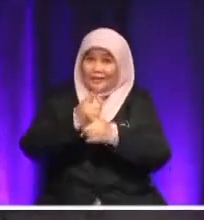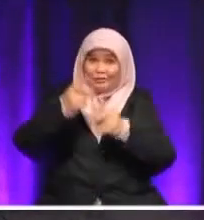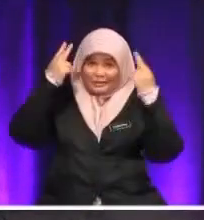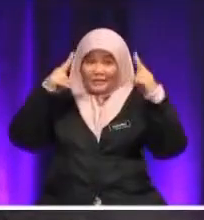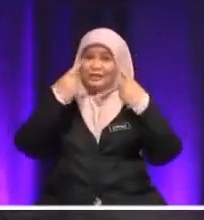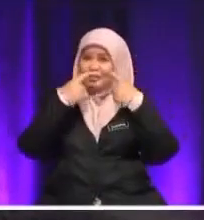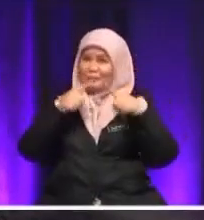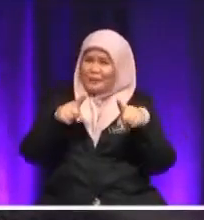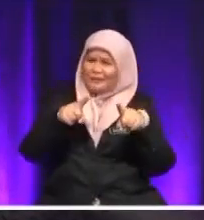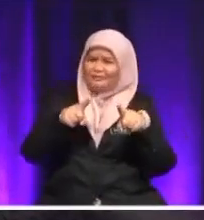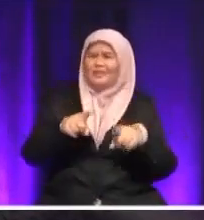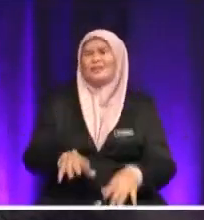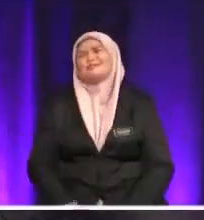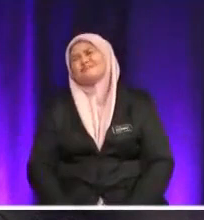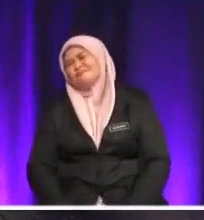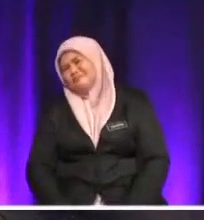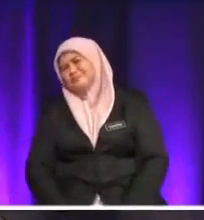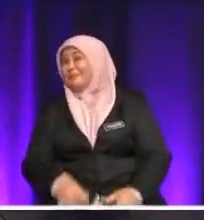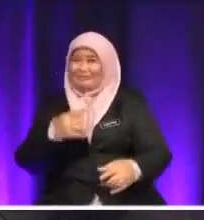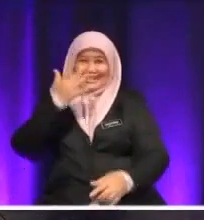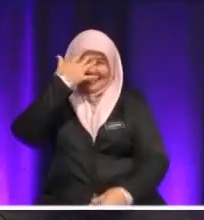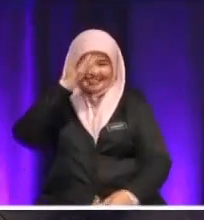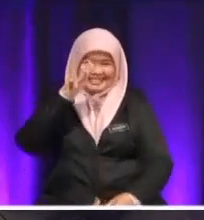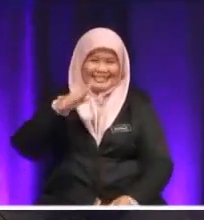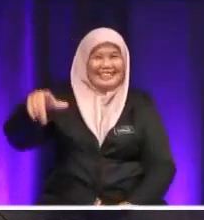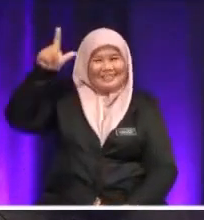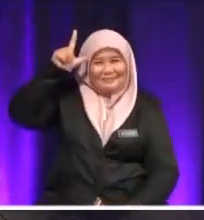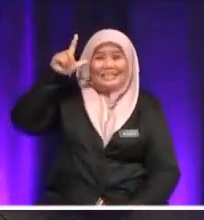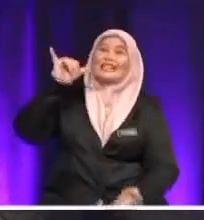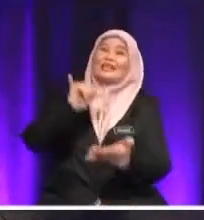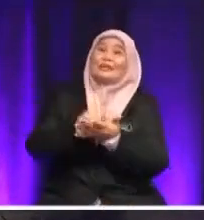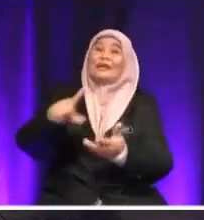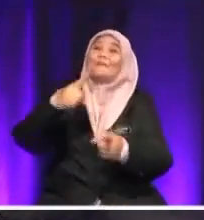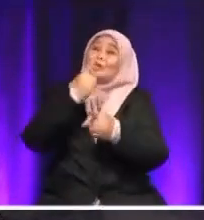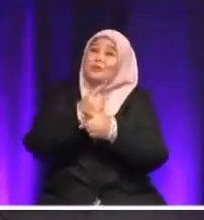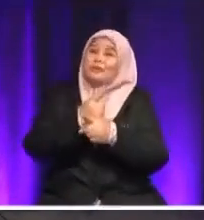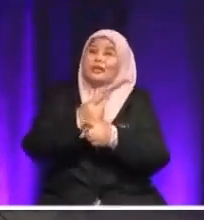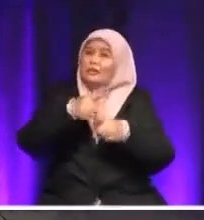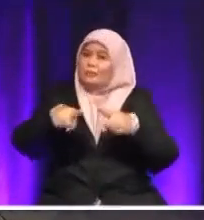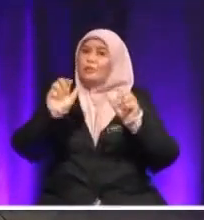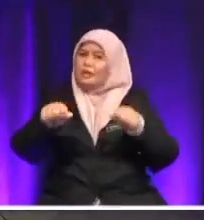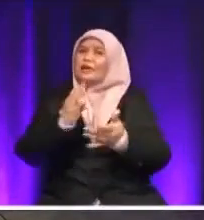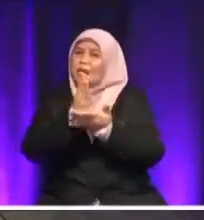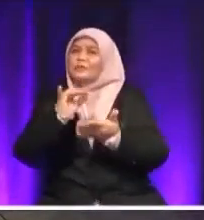jawapannya? Alamak, pandailah Hakim. Alhamdulillah. Itulah susunannya betul. Tapi Hakim, boleh tak bantu